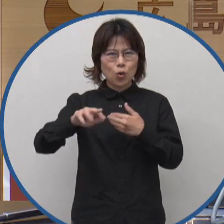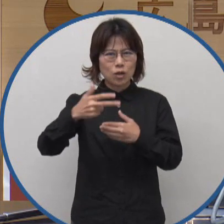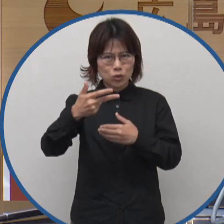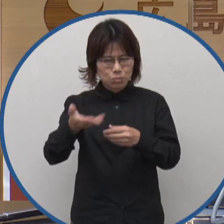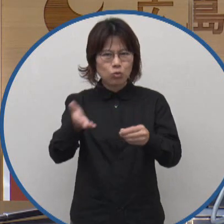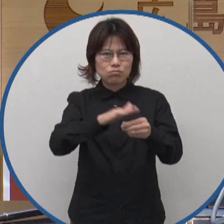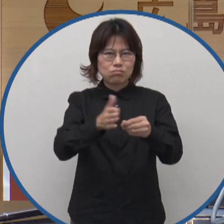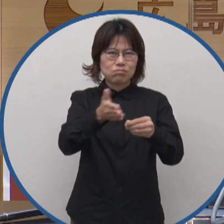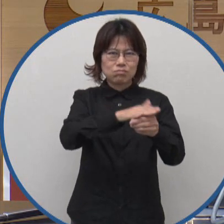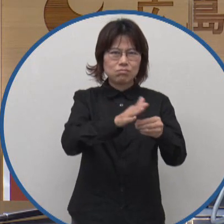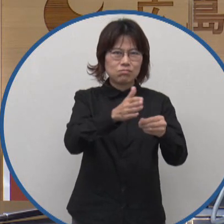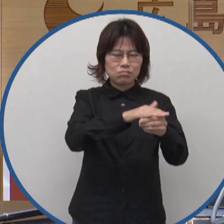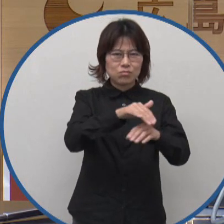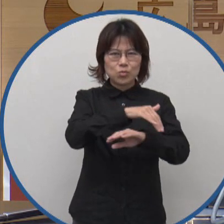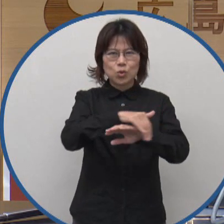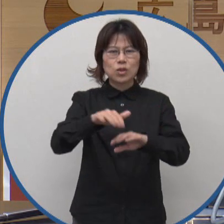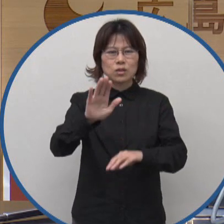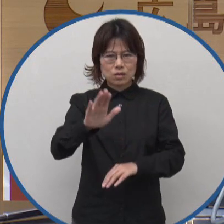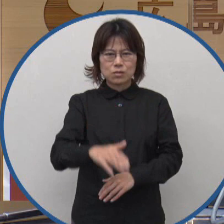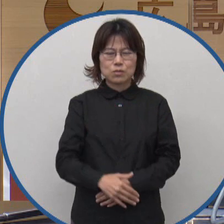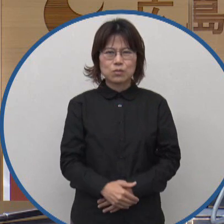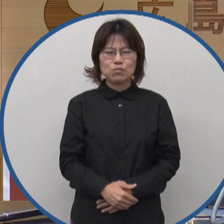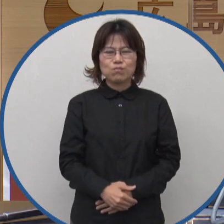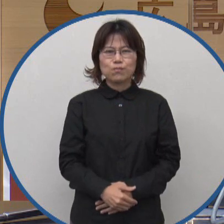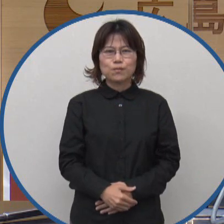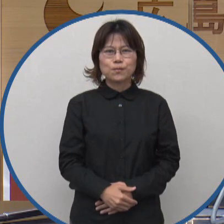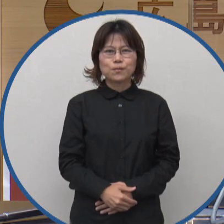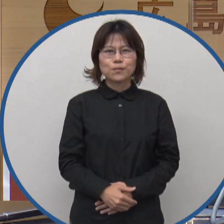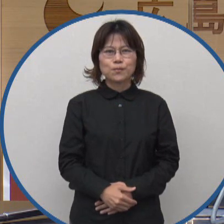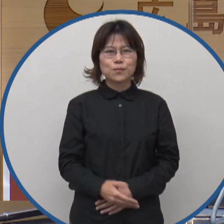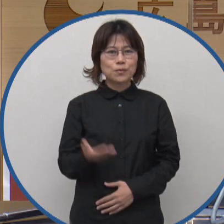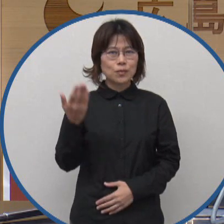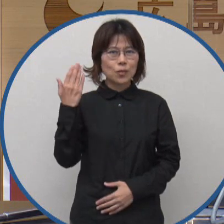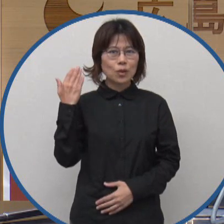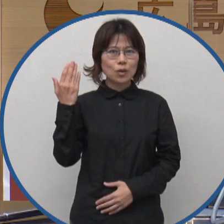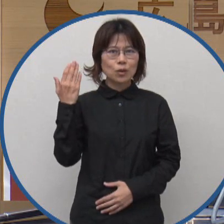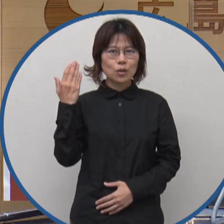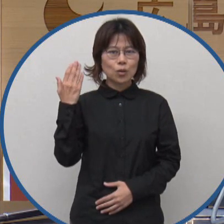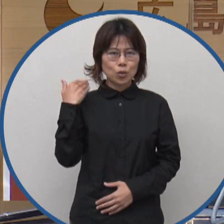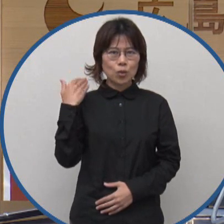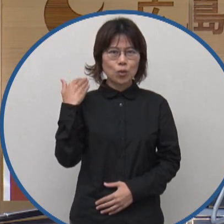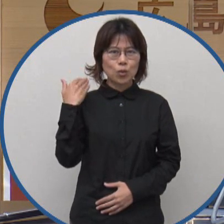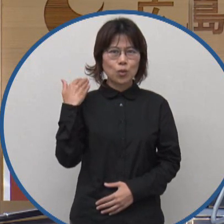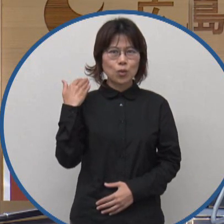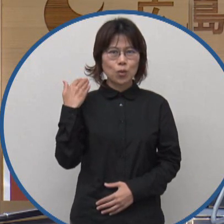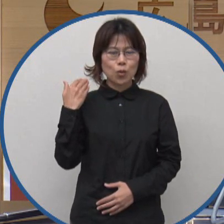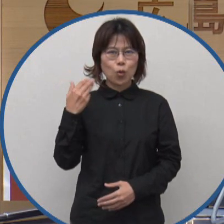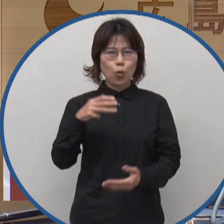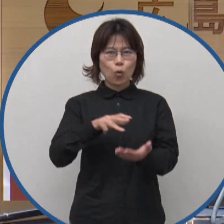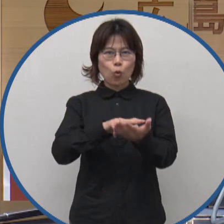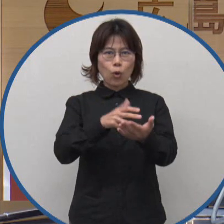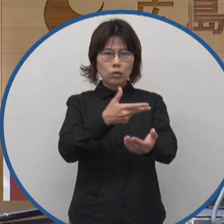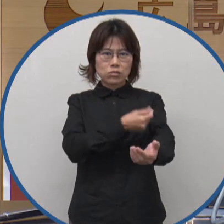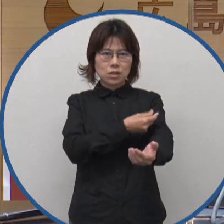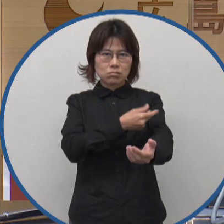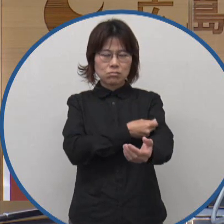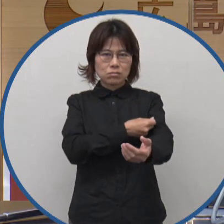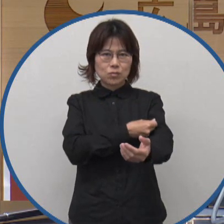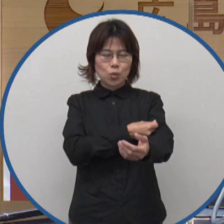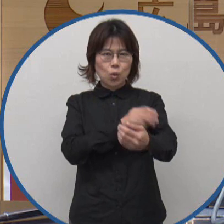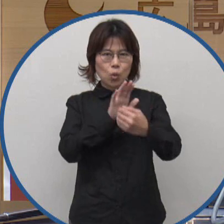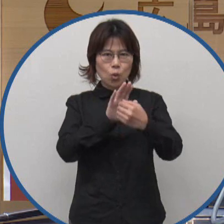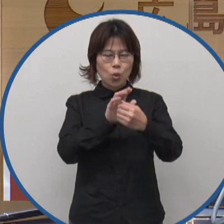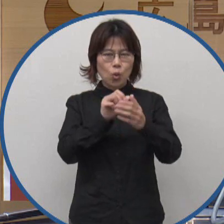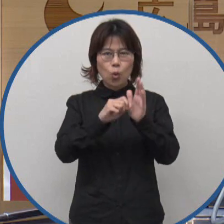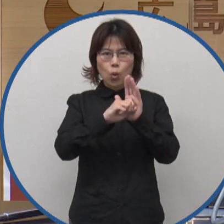していくということです。 あと、あの先ほどワクチンの接種効果についての、